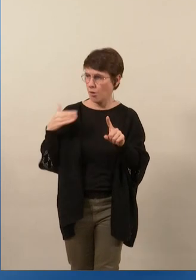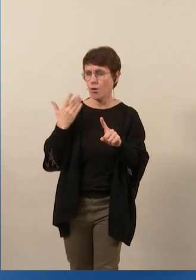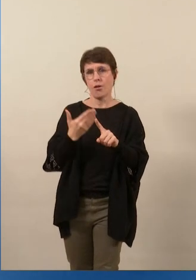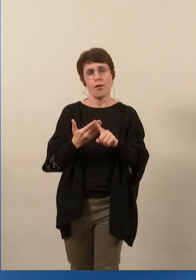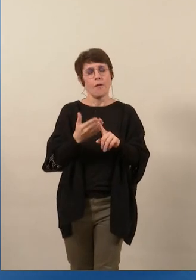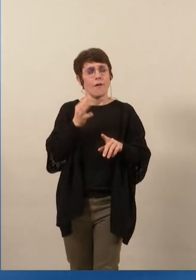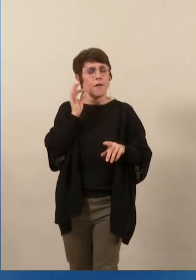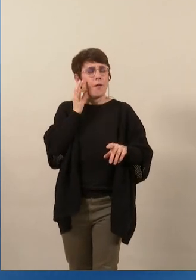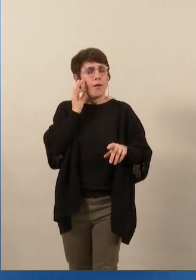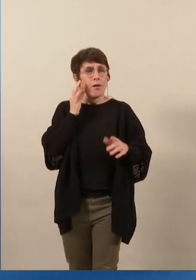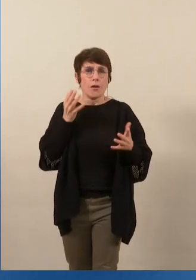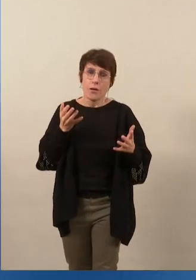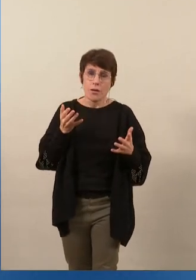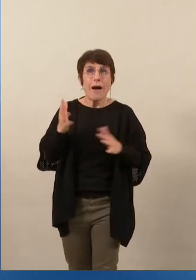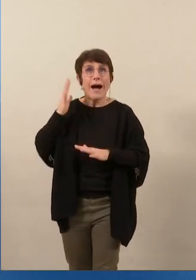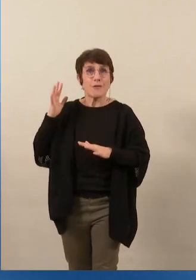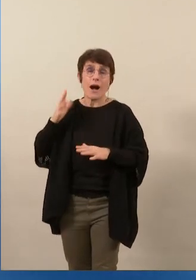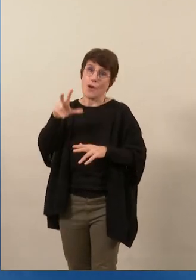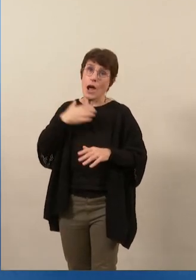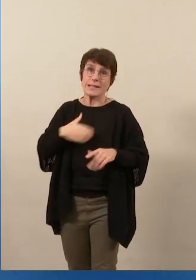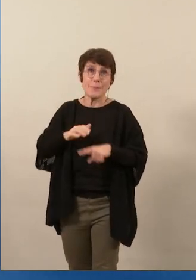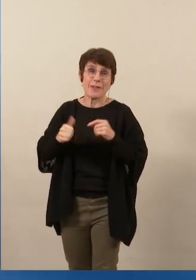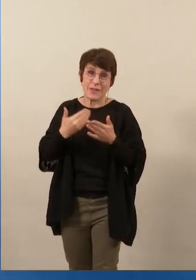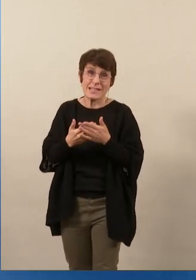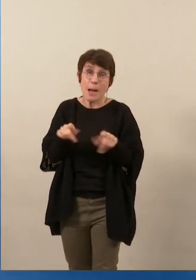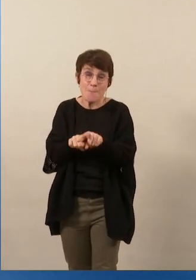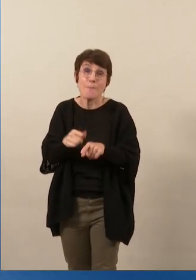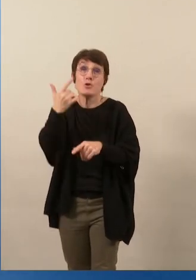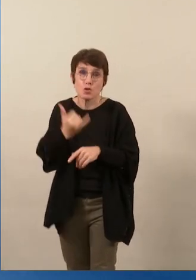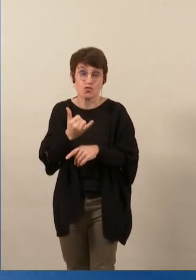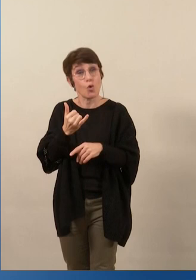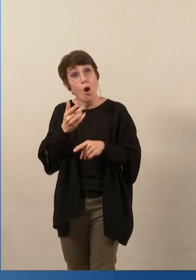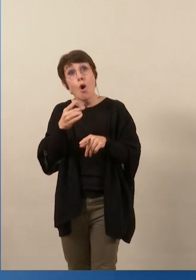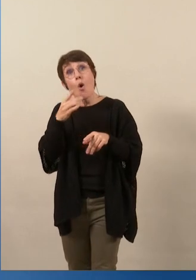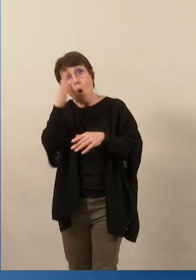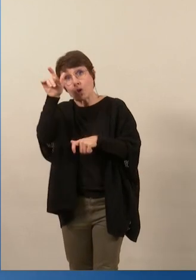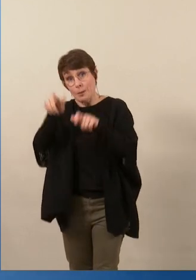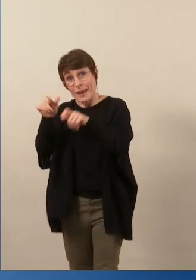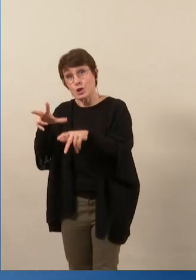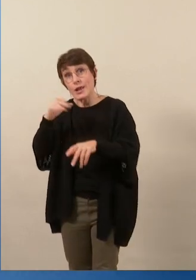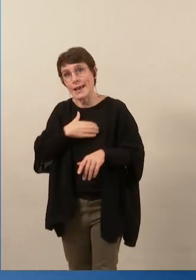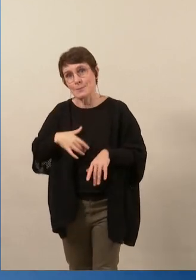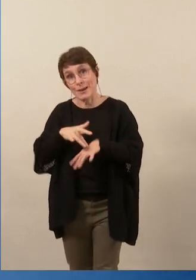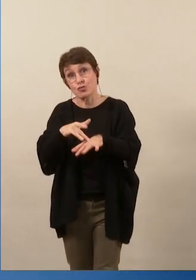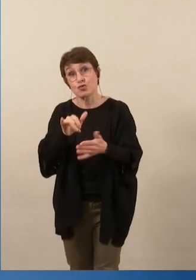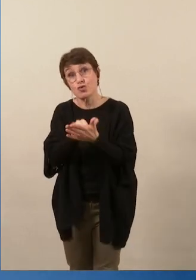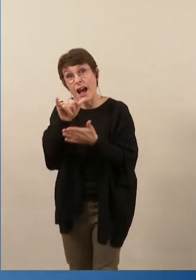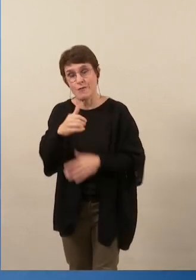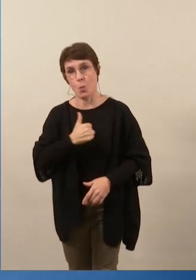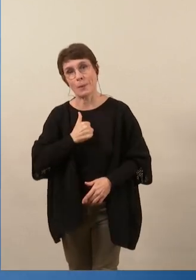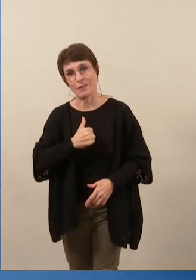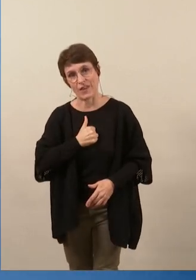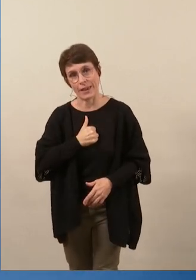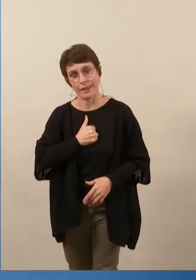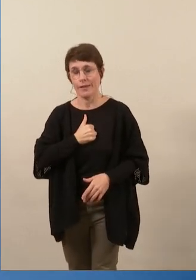c'est ce que devent faire mes prédécesseurs en 2 jours et je ne parle pas de ceux qui utilisaient des avions privés pour d'autres affaires mais cela ça a déjà